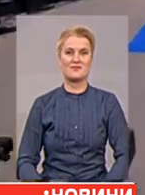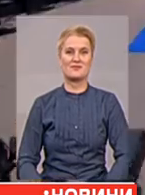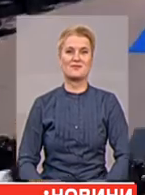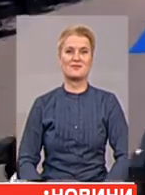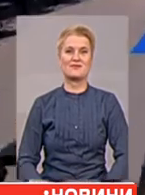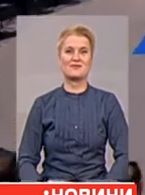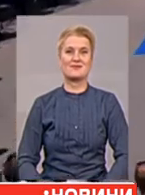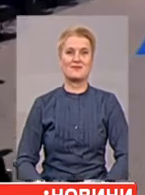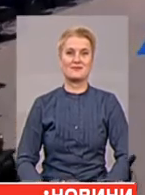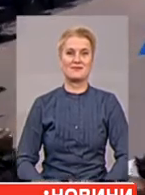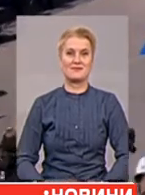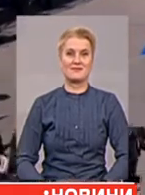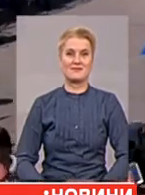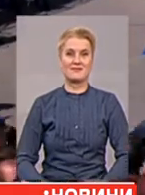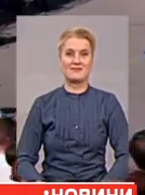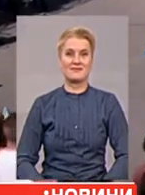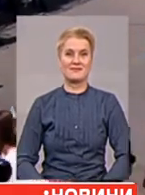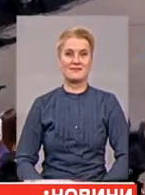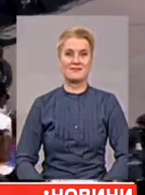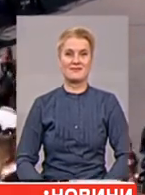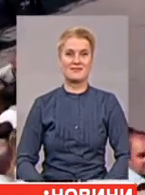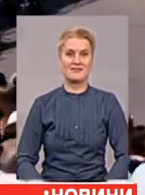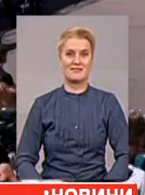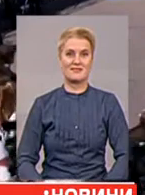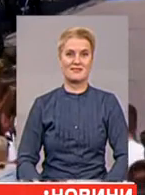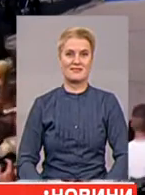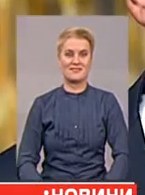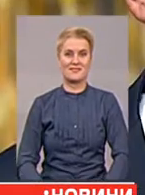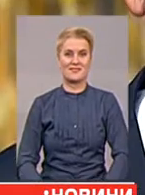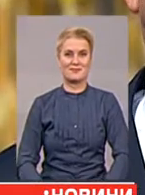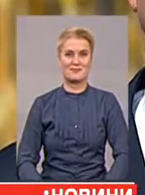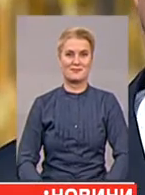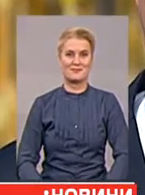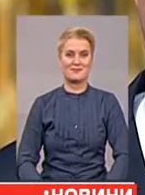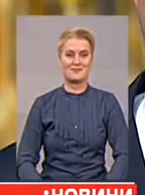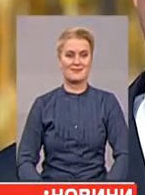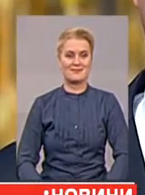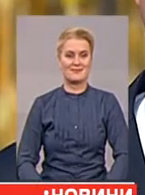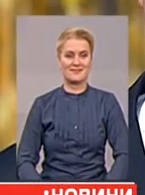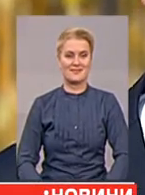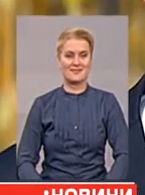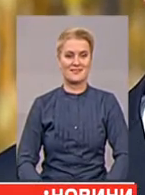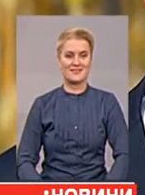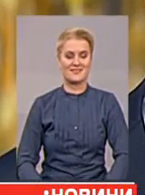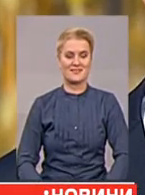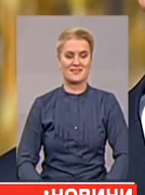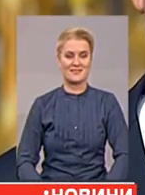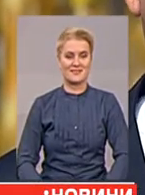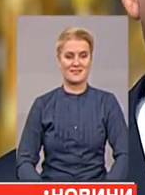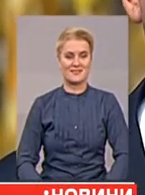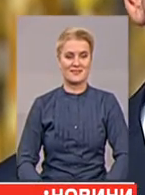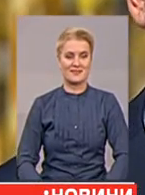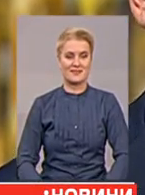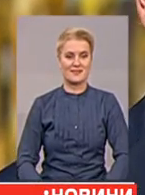je sviatkom. Je obrovským sviatkom pre občanov Ukrajiny, je obrovským sviatkom